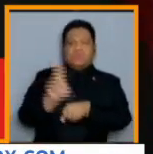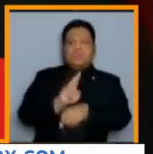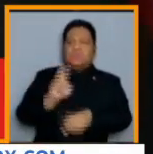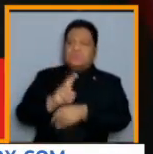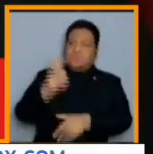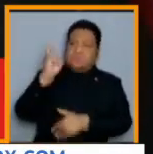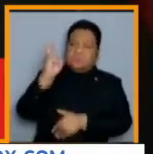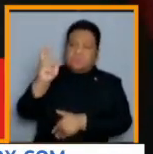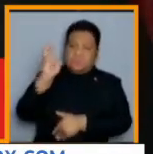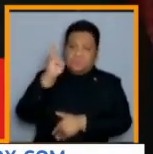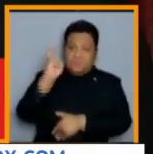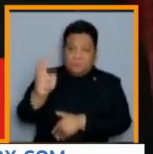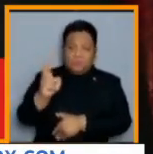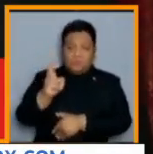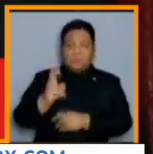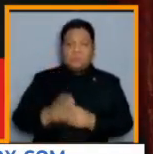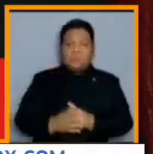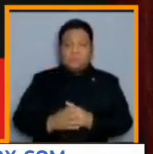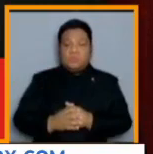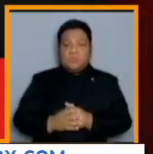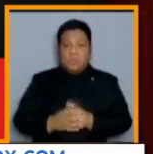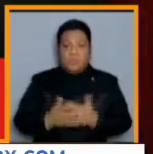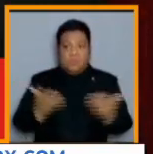work. Siyempre po parang